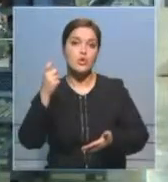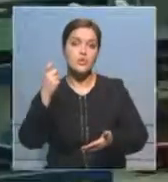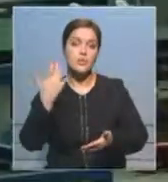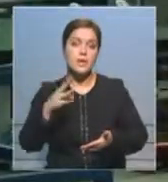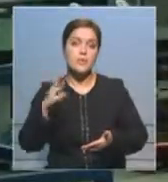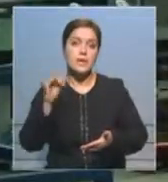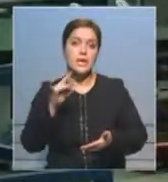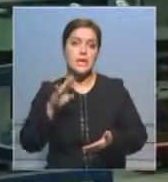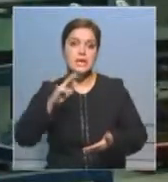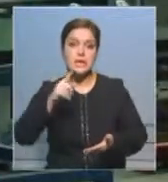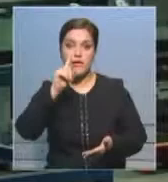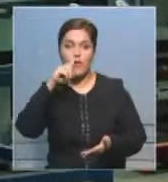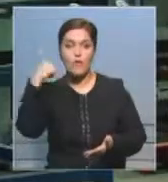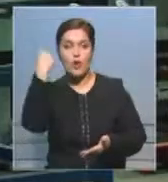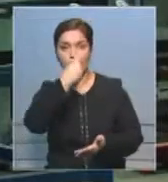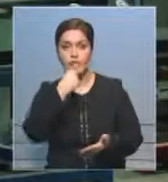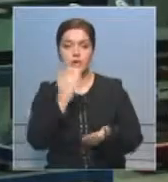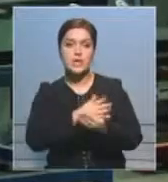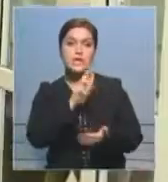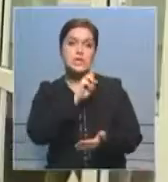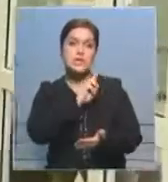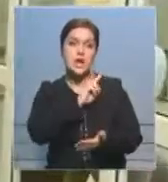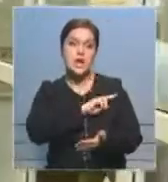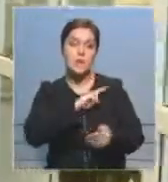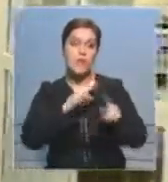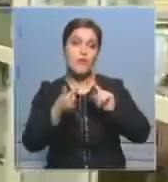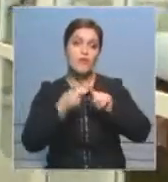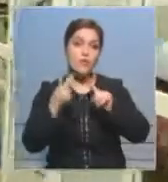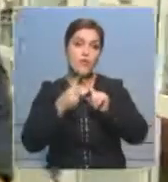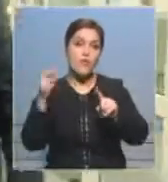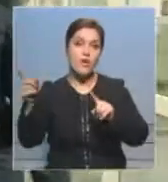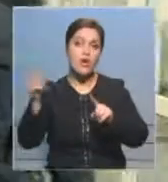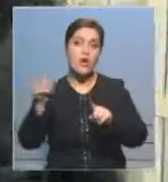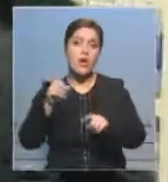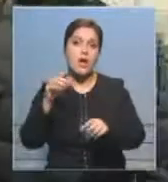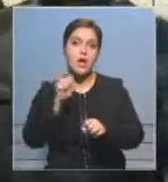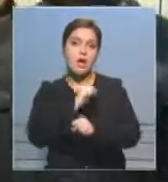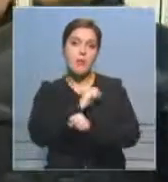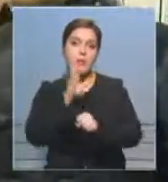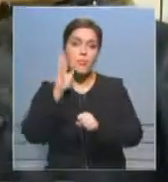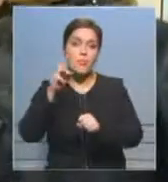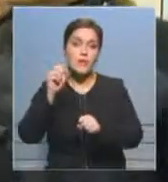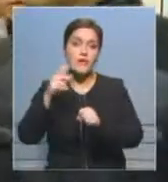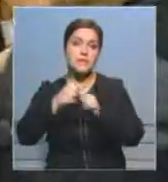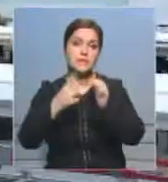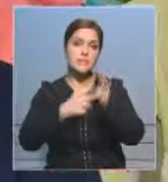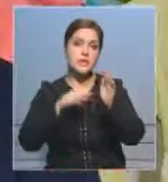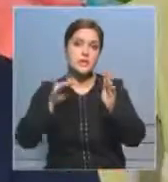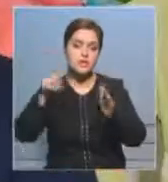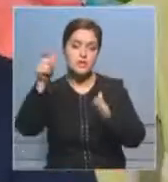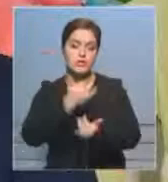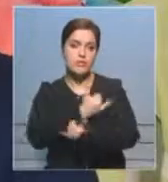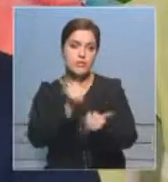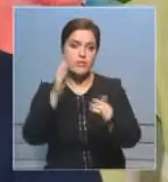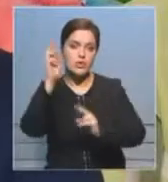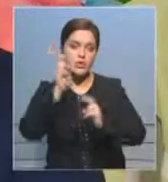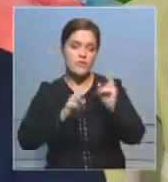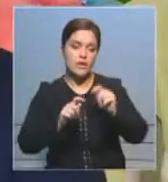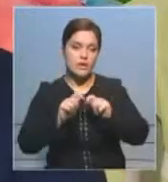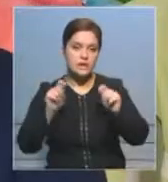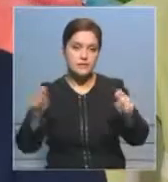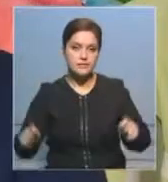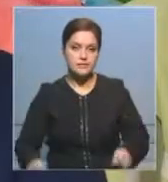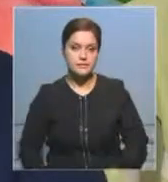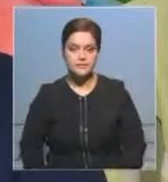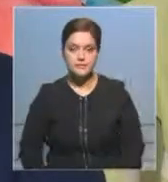150 миллиардов тенге в год работы во втором индустриальном парке получит около 18 тысяч человек в этом году